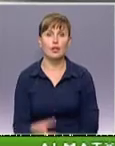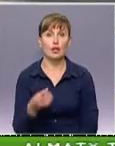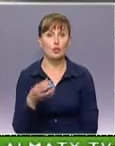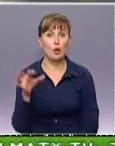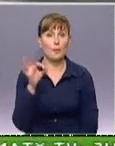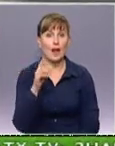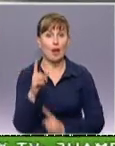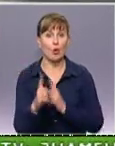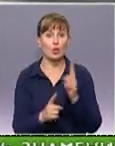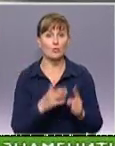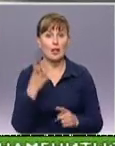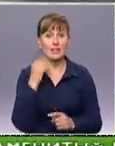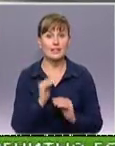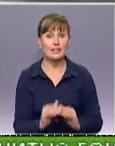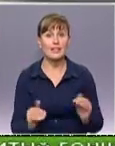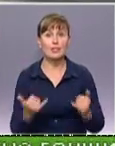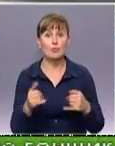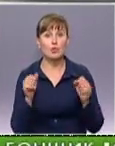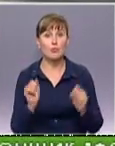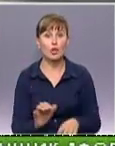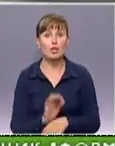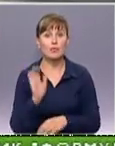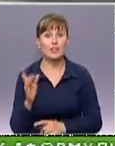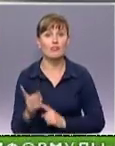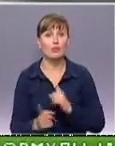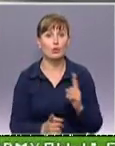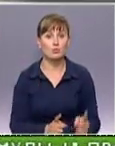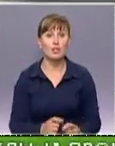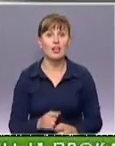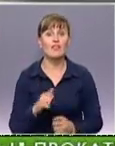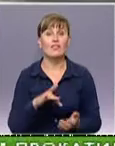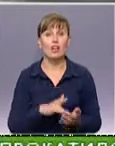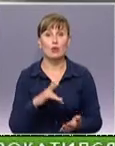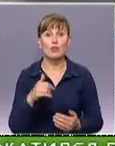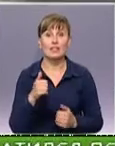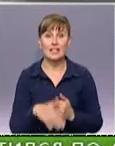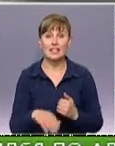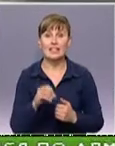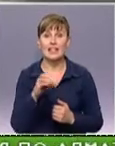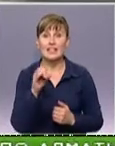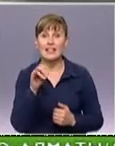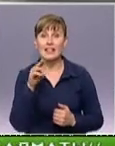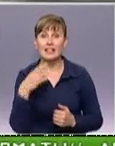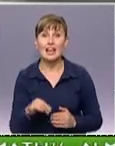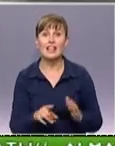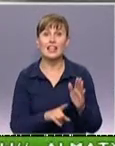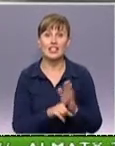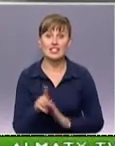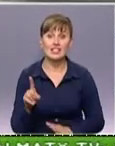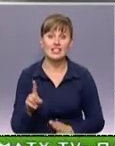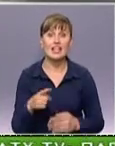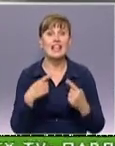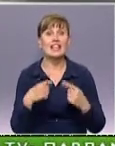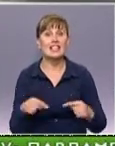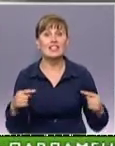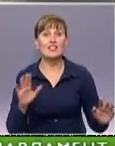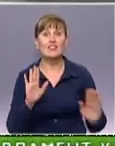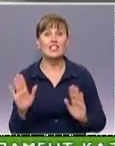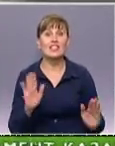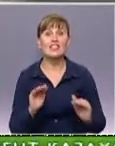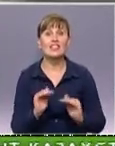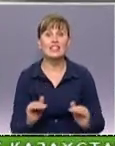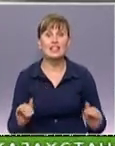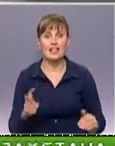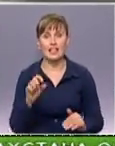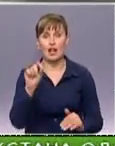И еще про космос. Алматинские дети теперь смогут отправиться в космос. В торговом центре Исинтай, мол, началась интерактивная выставка